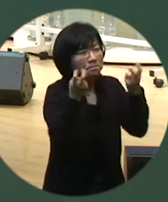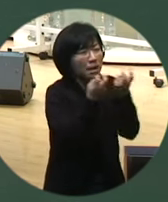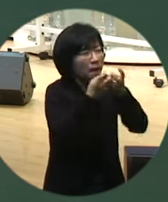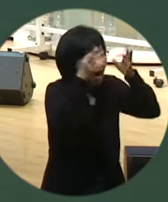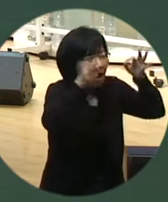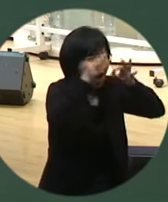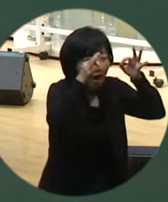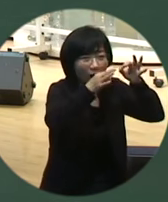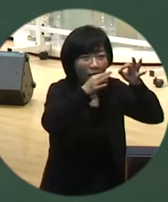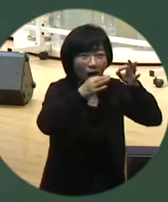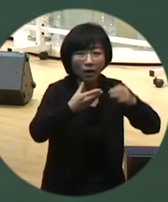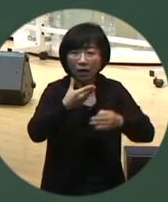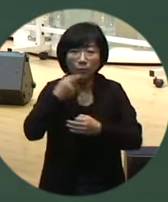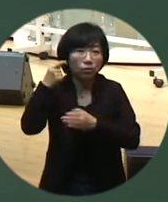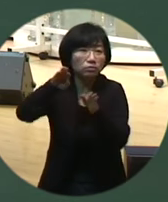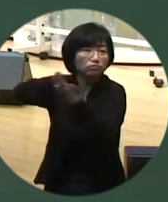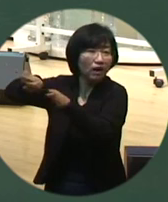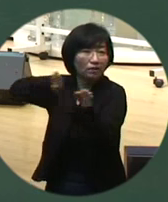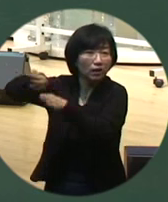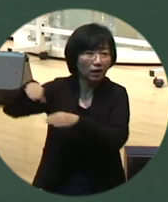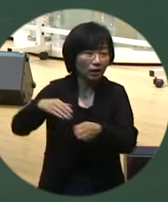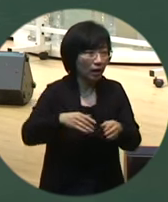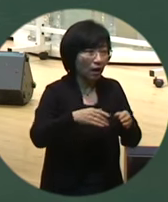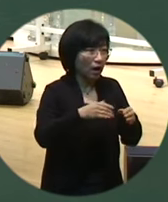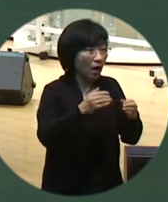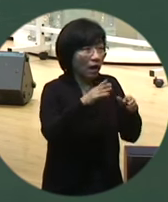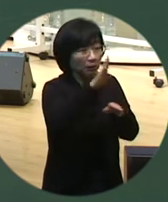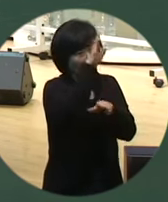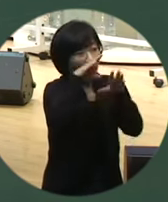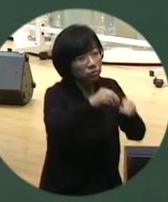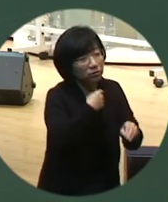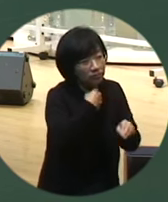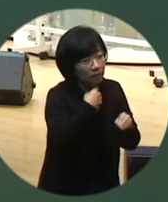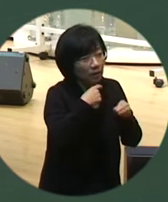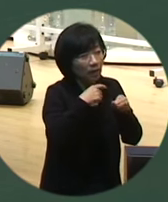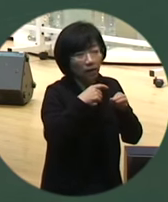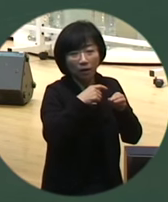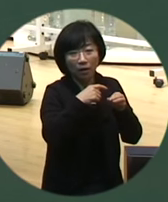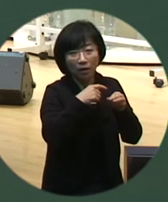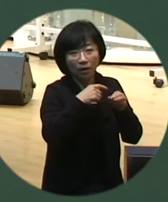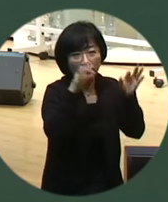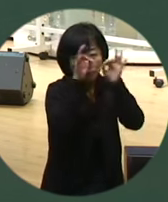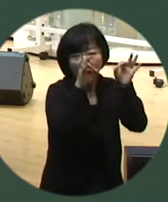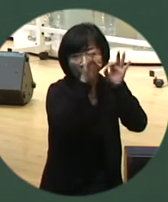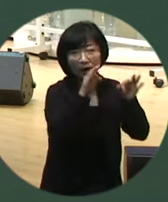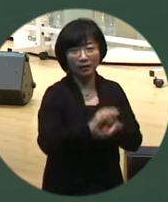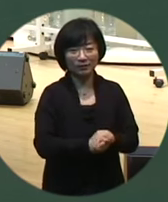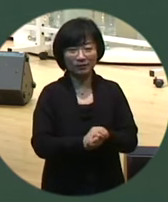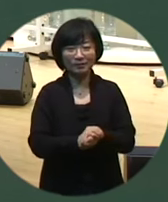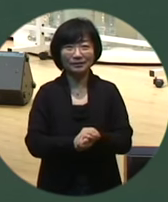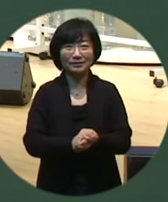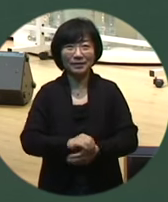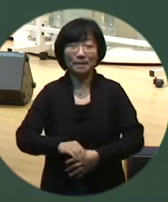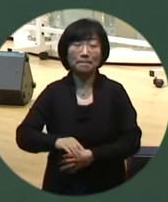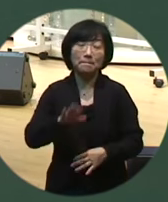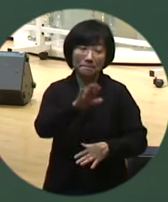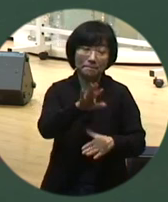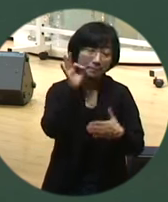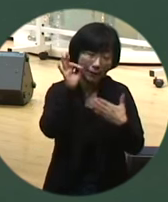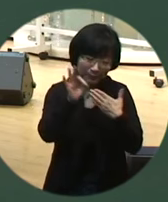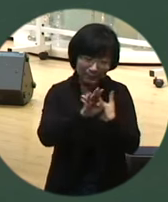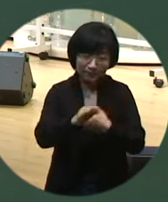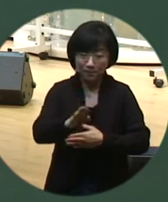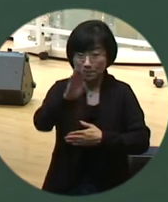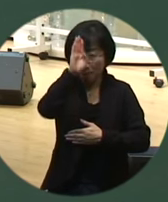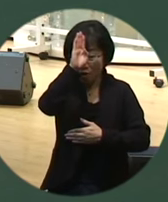word. 무슨 말씀을 따라가느냐예요. But what kind of word are we following after? 병든 자가 사도행전 3장 1절 10절 붙잡았다 합시다. Let's say